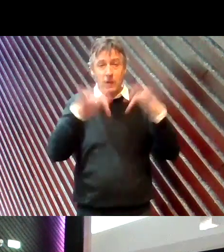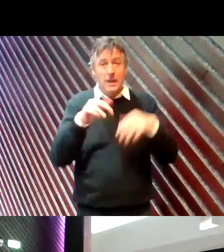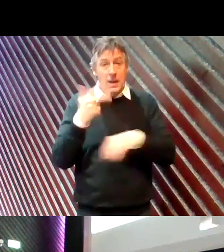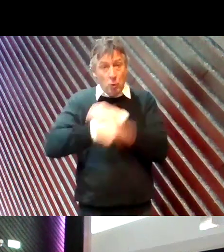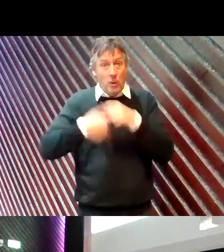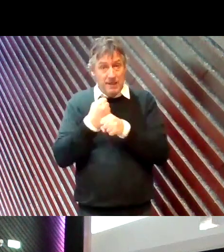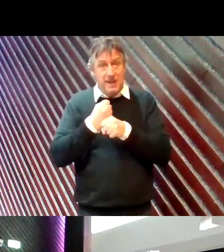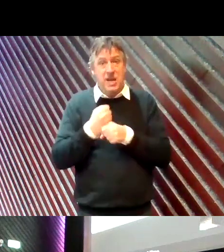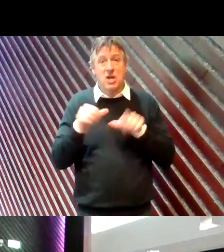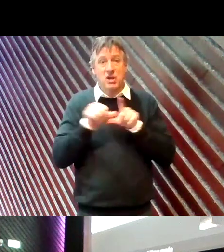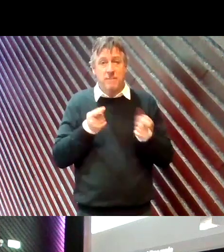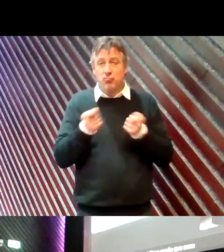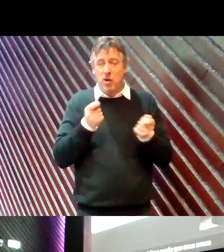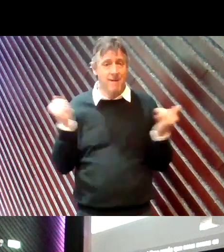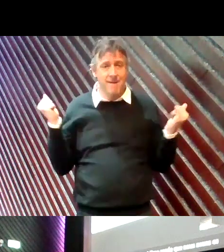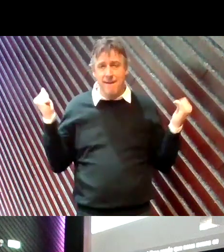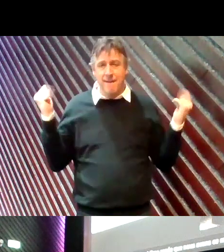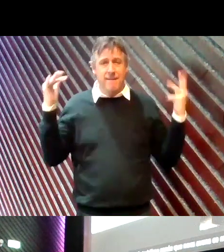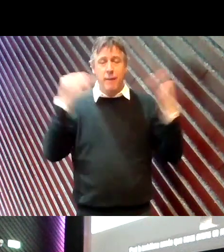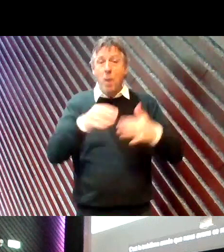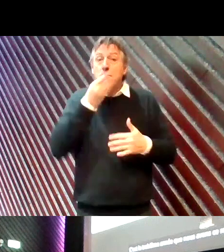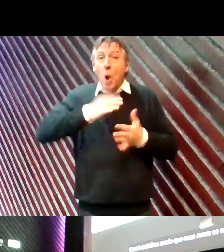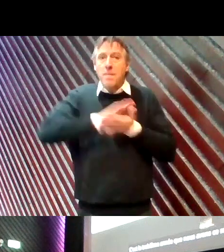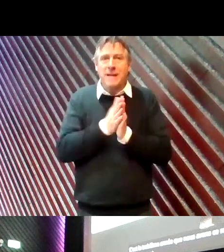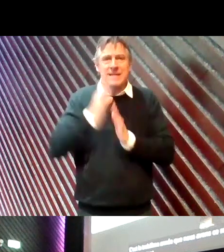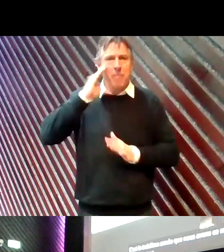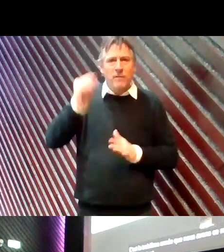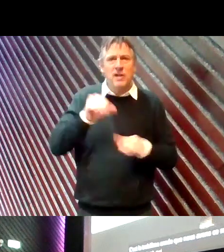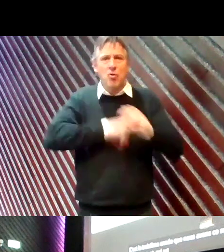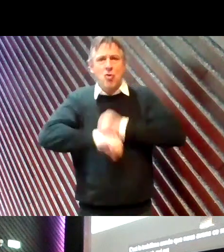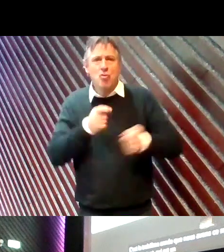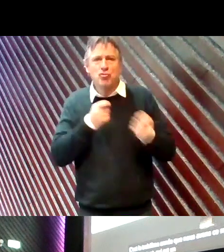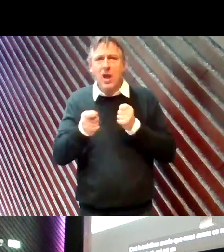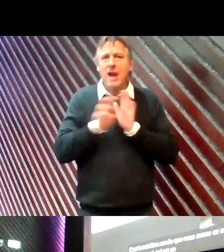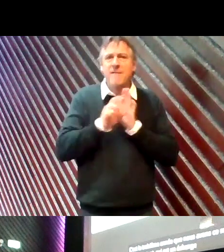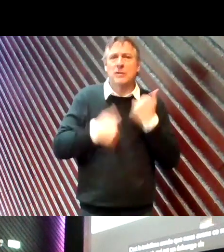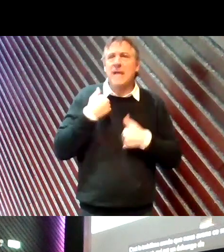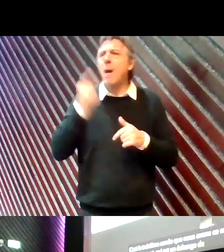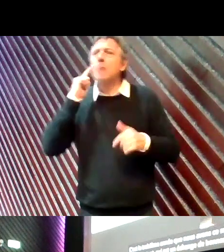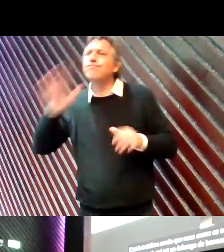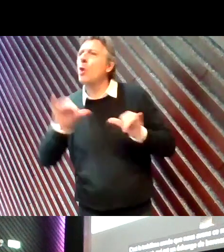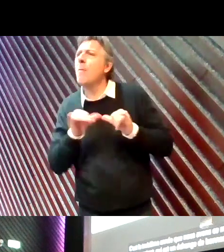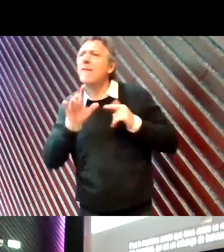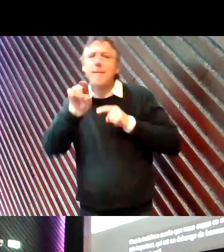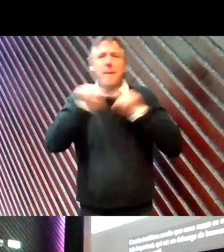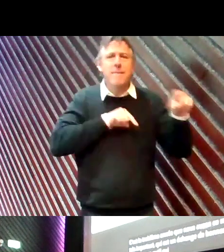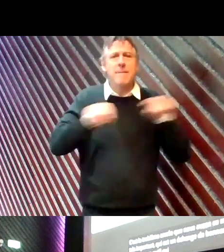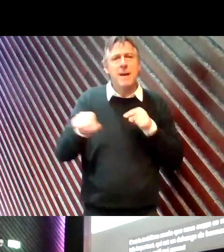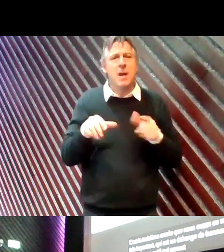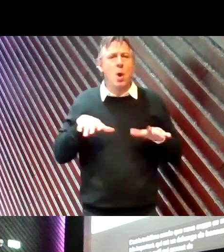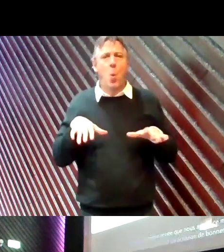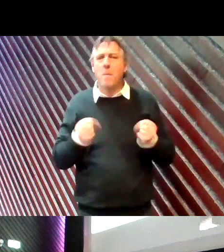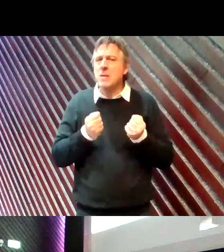très important qui est en train de compte un échange de bonnes pratiques, qui est en train de compte un outil qui permet de développer les compétences,